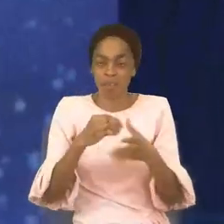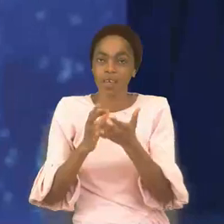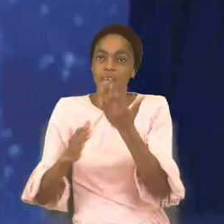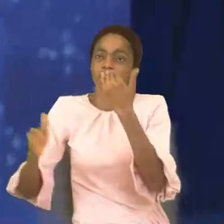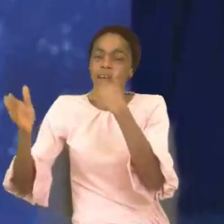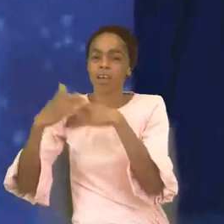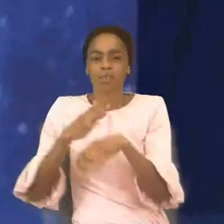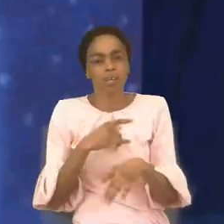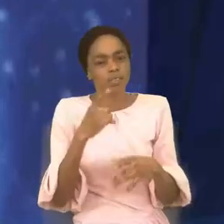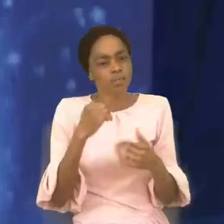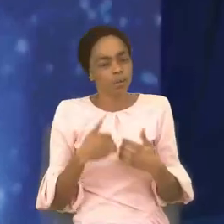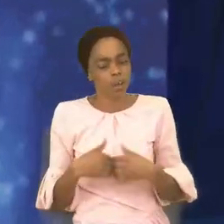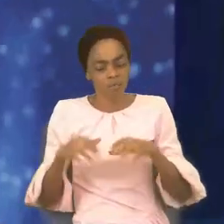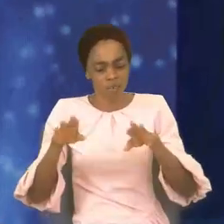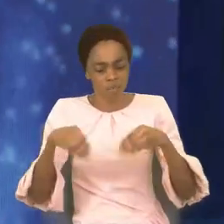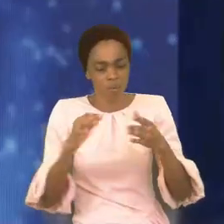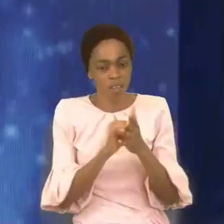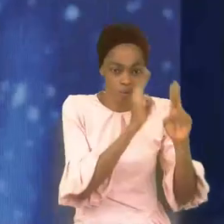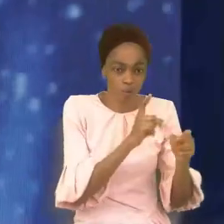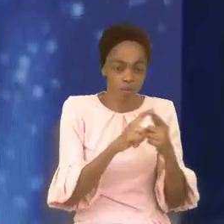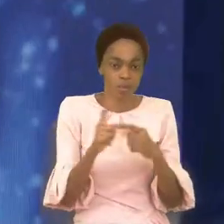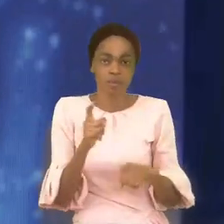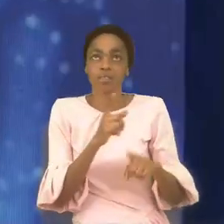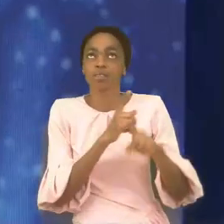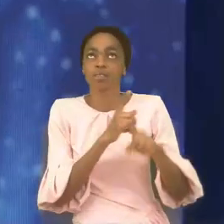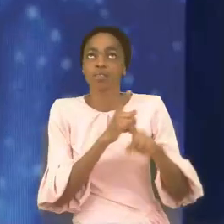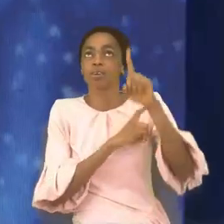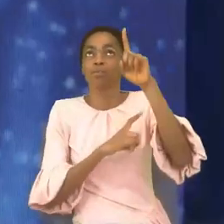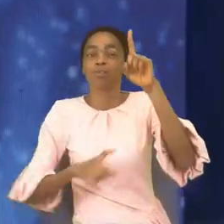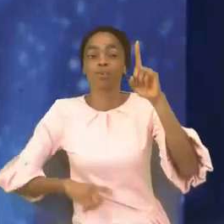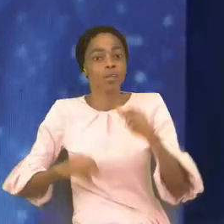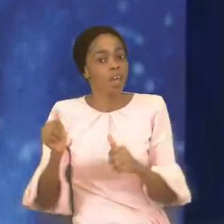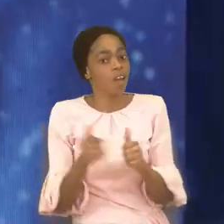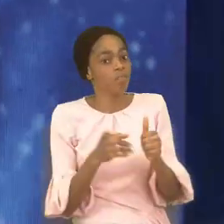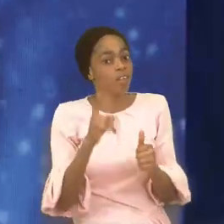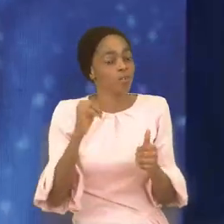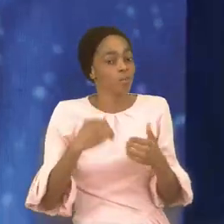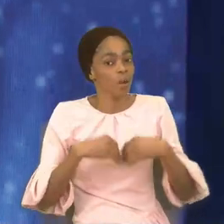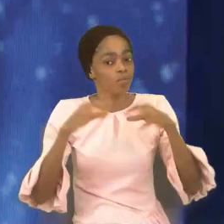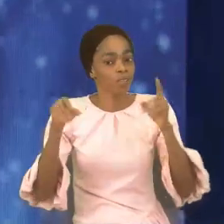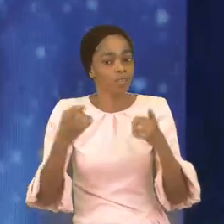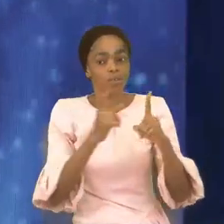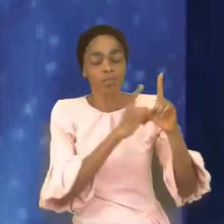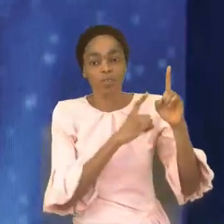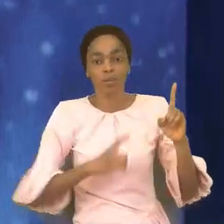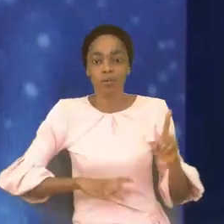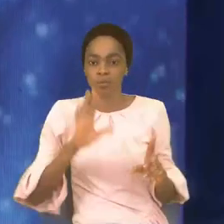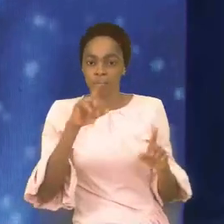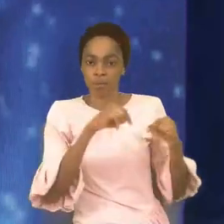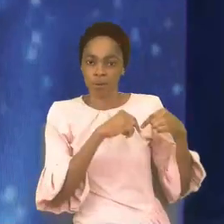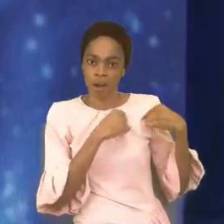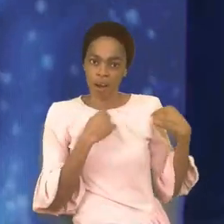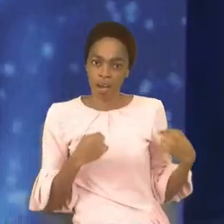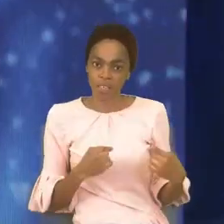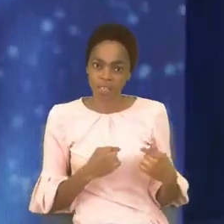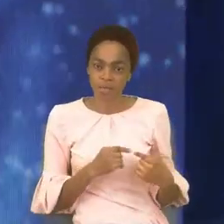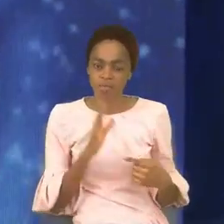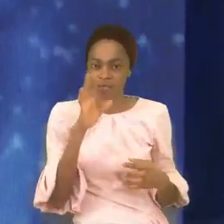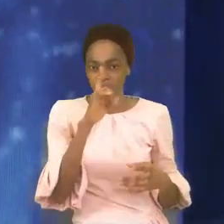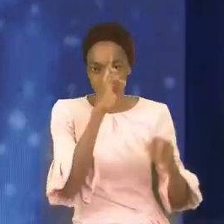Et tu as apporté cet honneur au Seigneur. Et tout ce que tu as amené à Dieu, ton cœur,